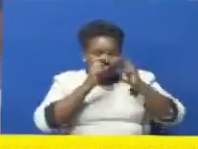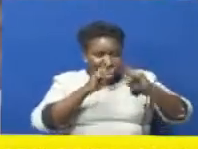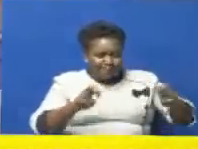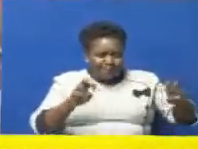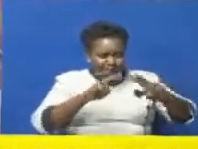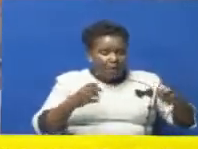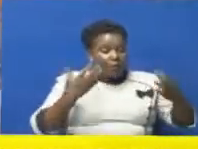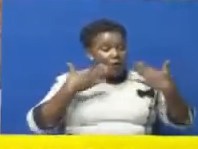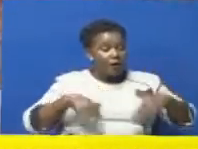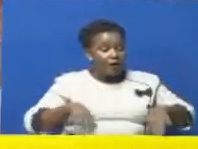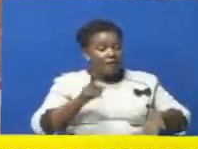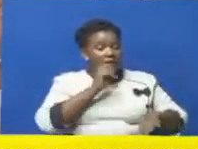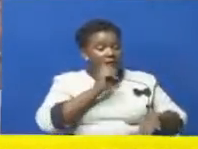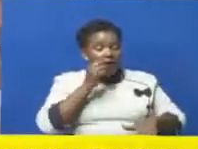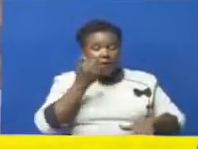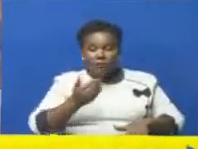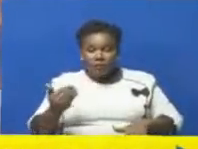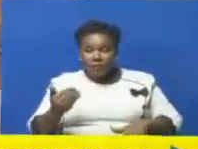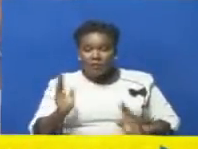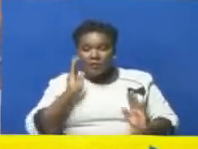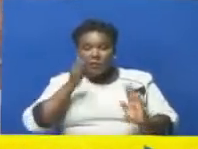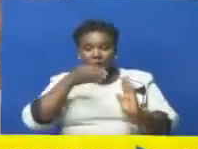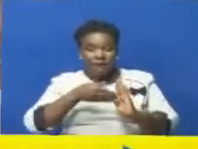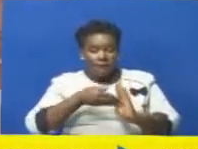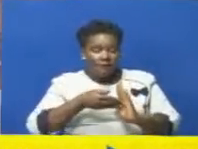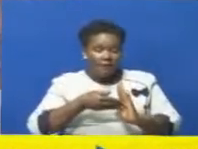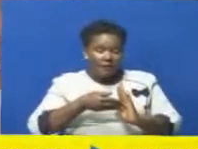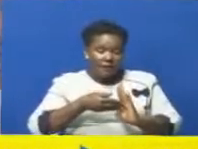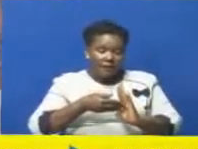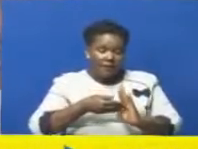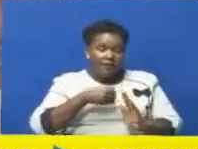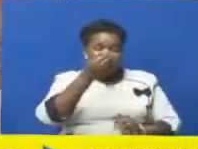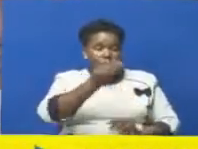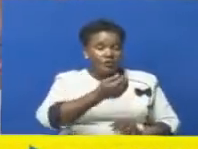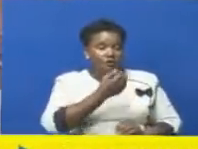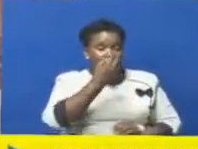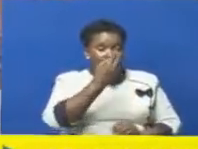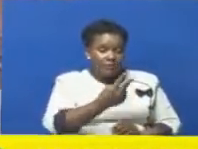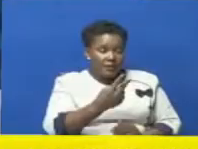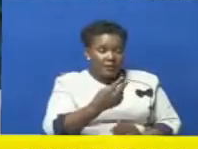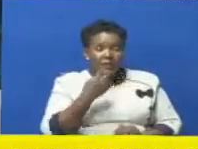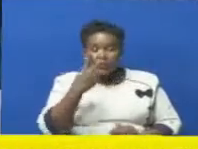mtoto nchini ifikapo Februari 2022, ambapo kaya